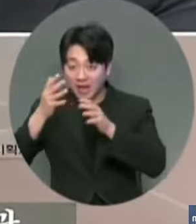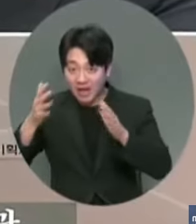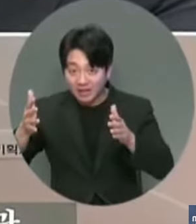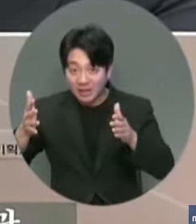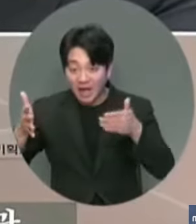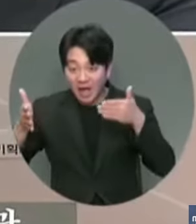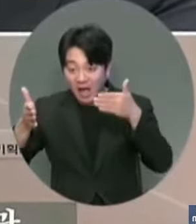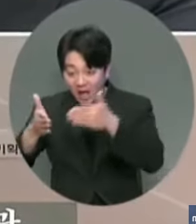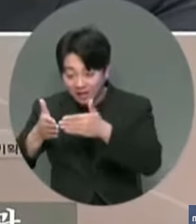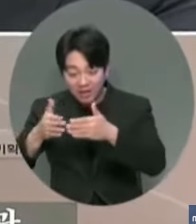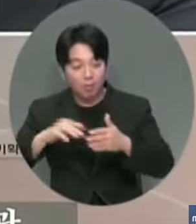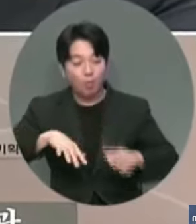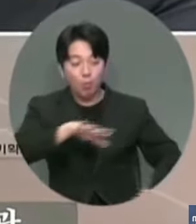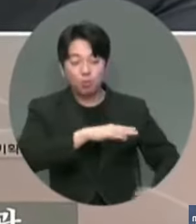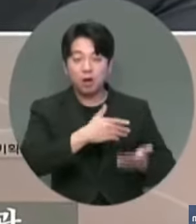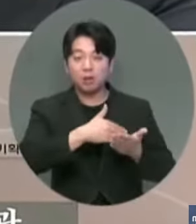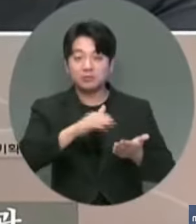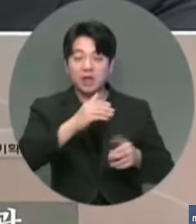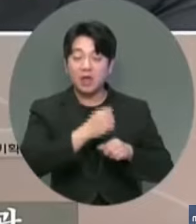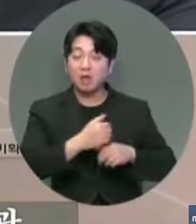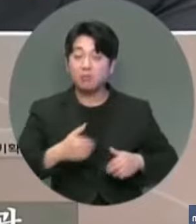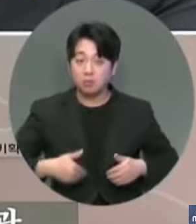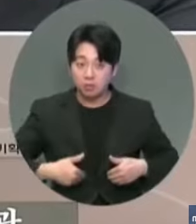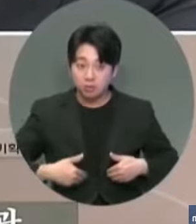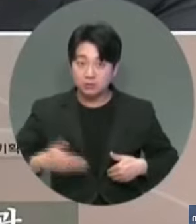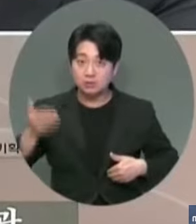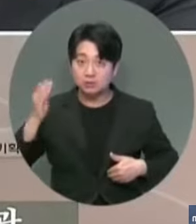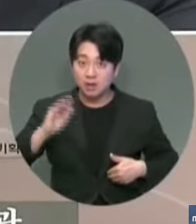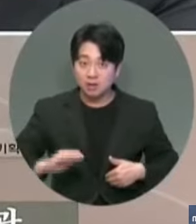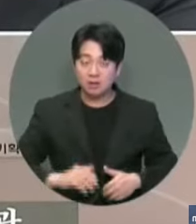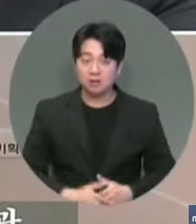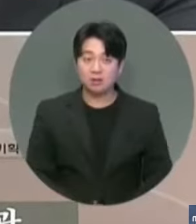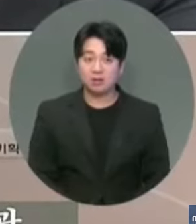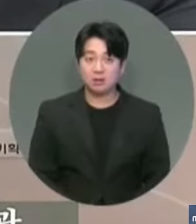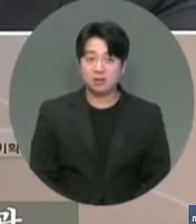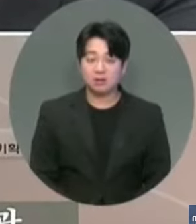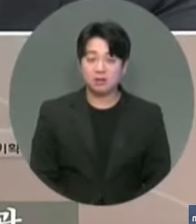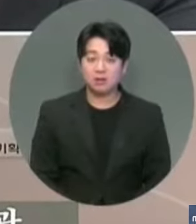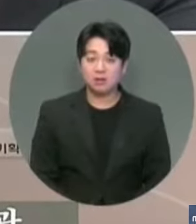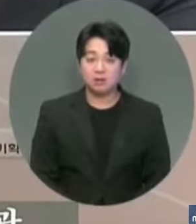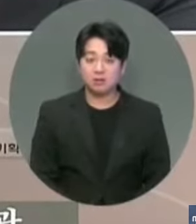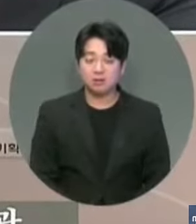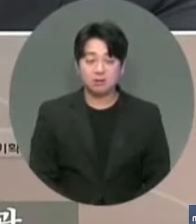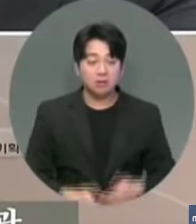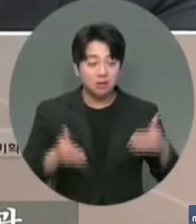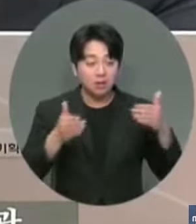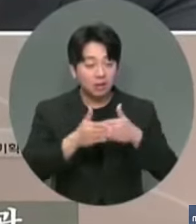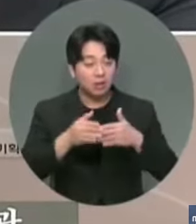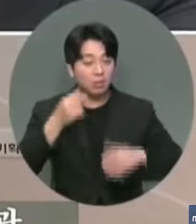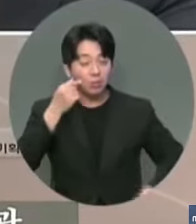유기하거나 아니면은 정말, 이 표현이 정말 너무 그렇습니다만은 매장을 해야 된다. 이런 얘기를 하고 있거든요.